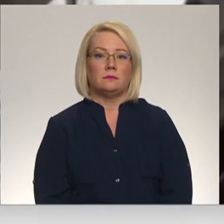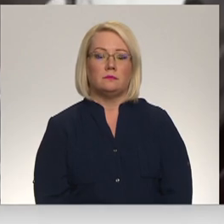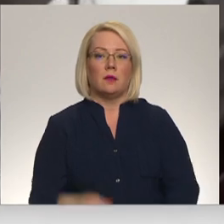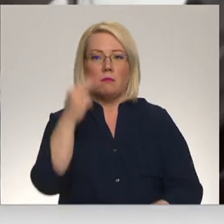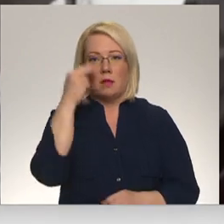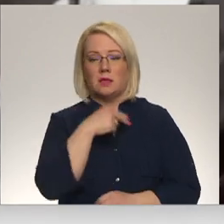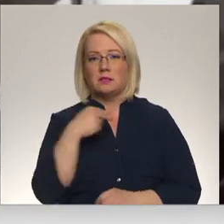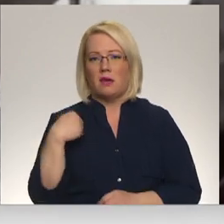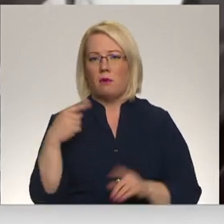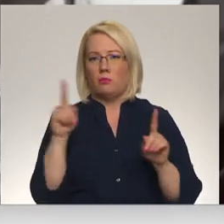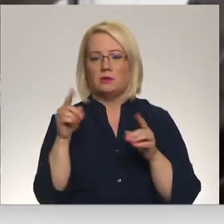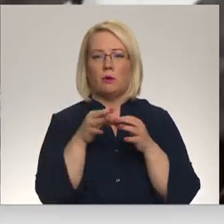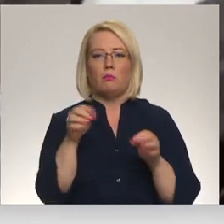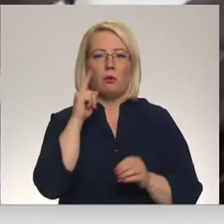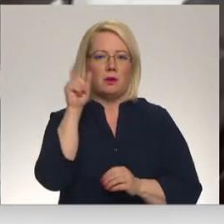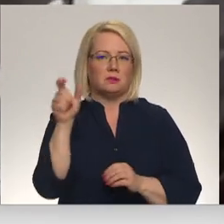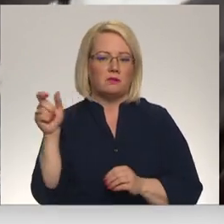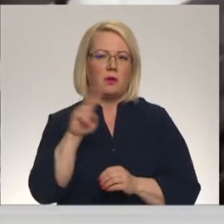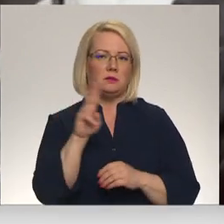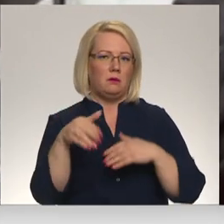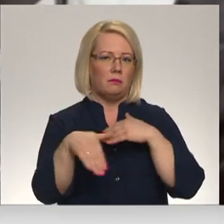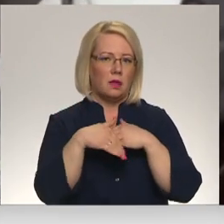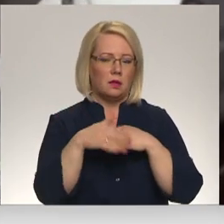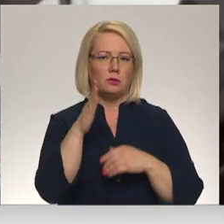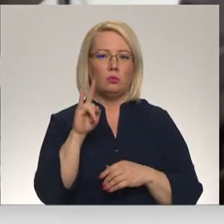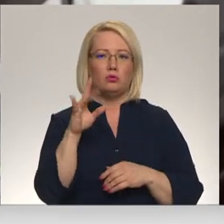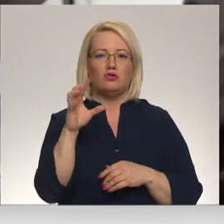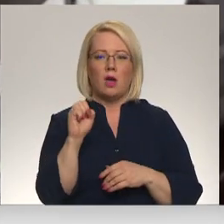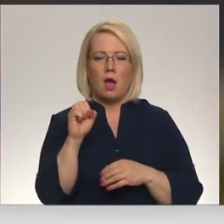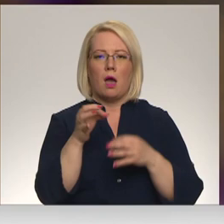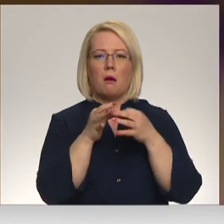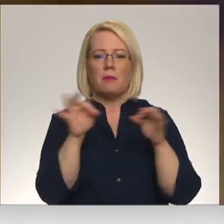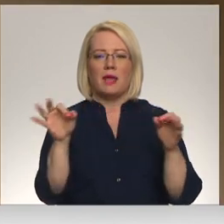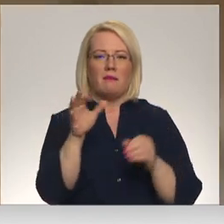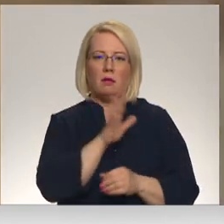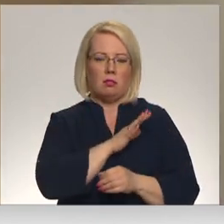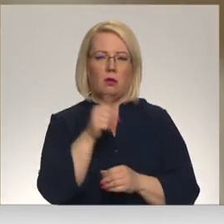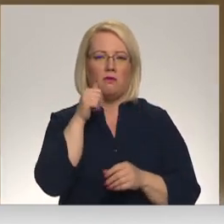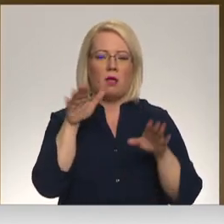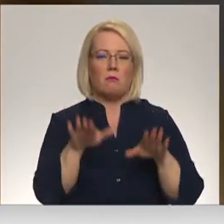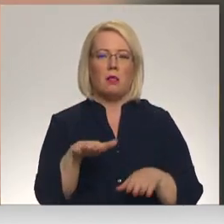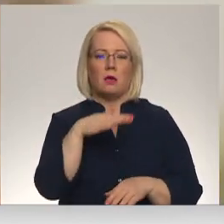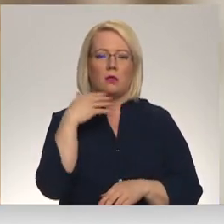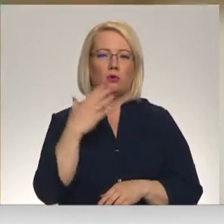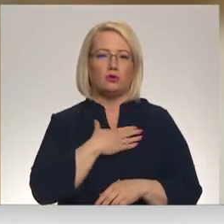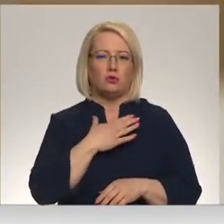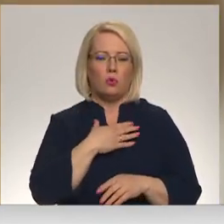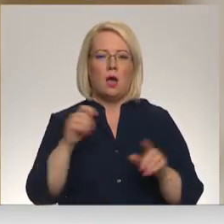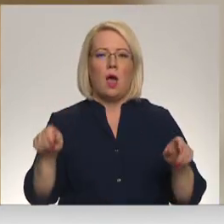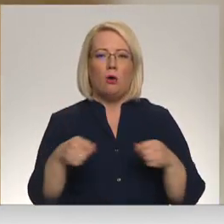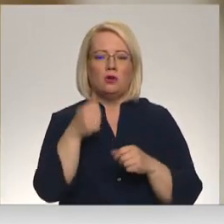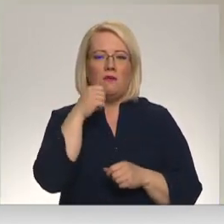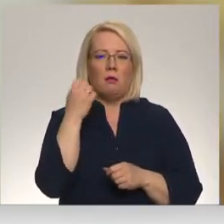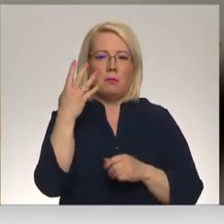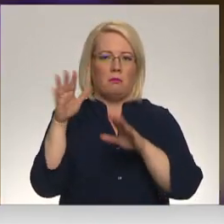Paldies Dievam, mums ir brīvprātīgie, kuri palīdz. Bučā mēs vēl brīvi netiekam. Tur palikuši vēl daudz suņi, audzētavā vēl